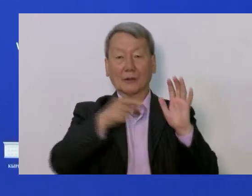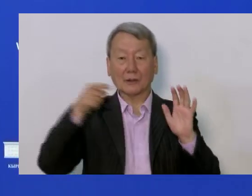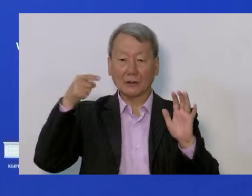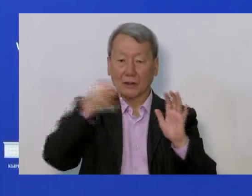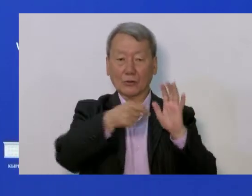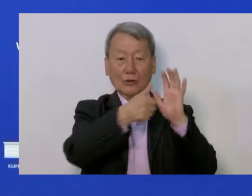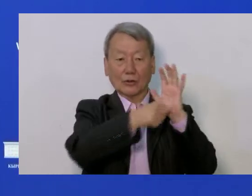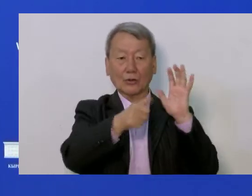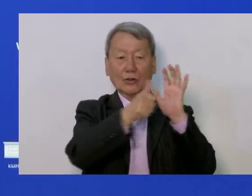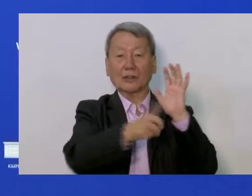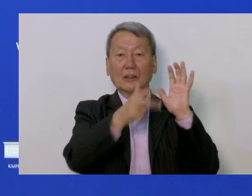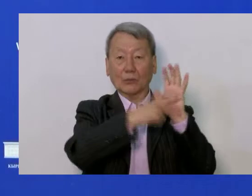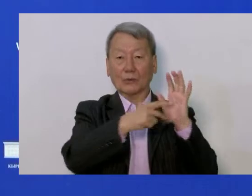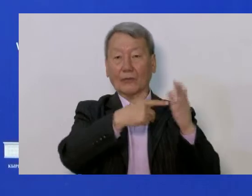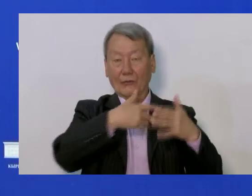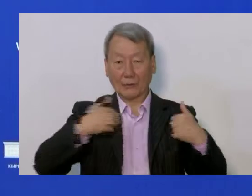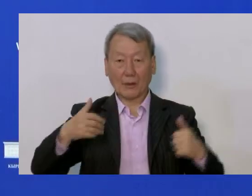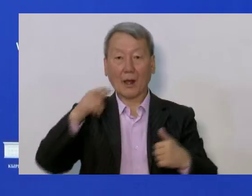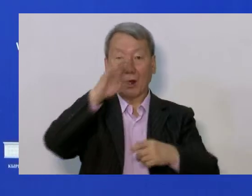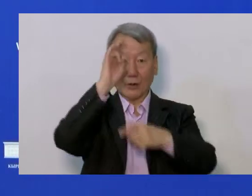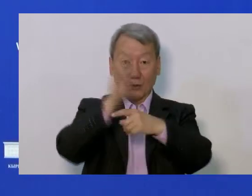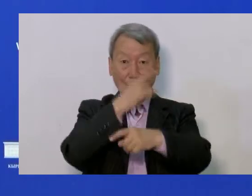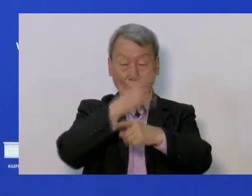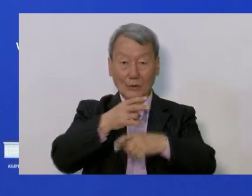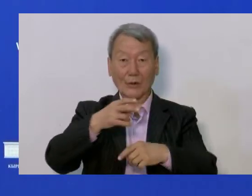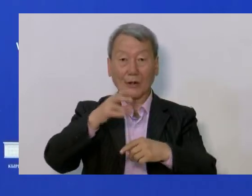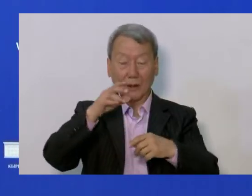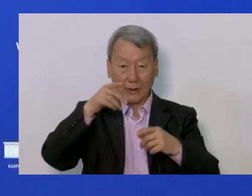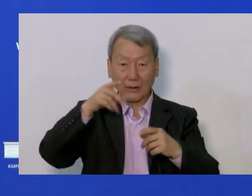1668. За сутки проведено